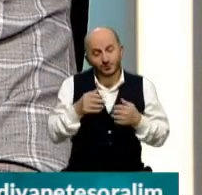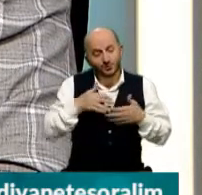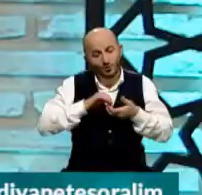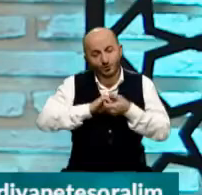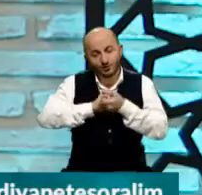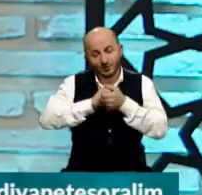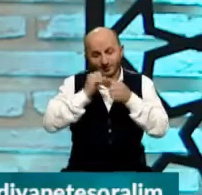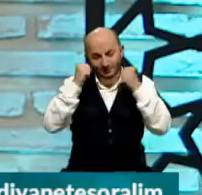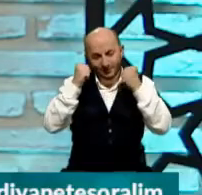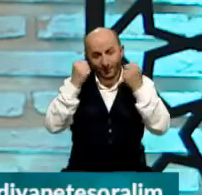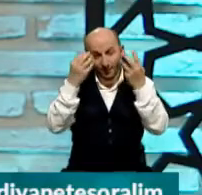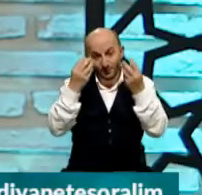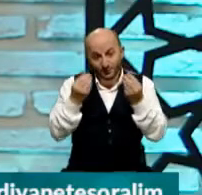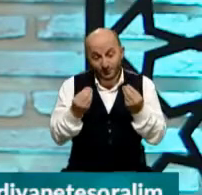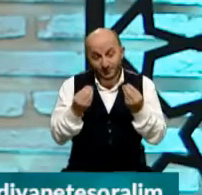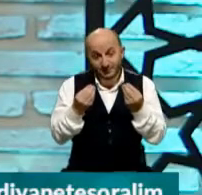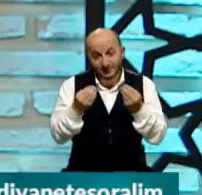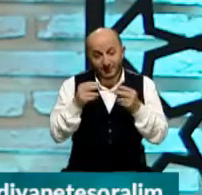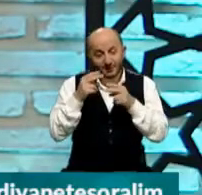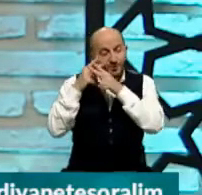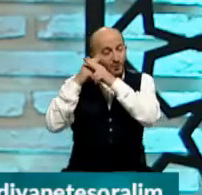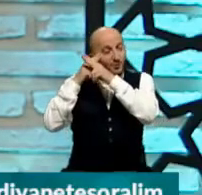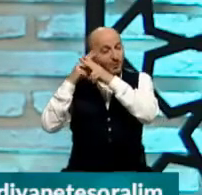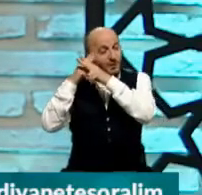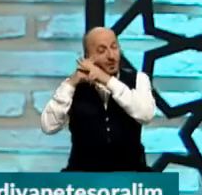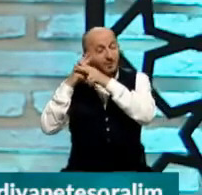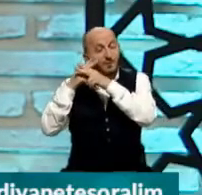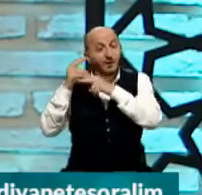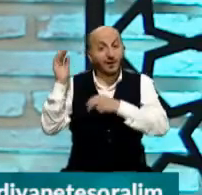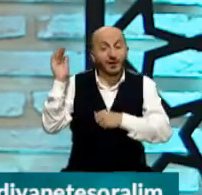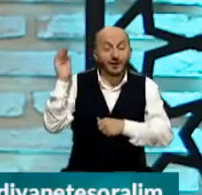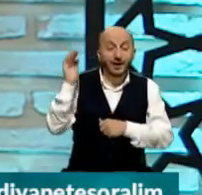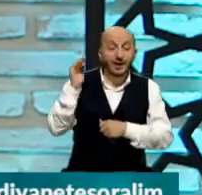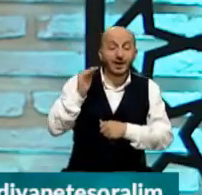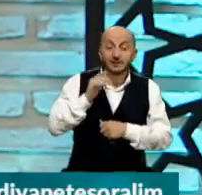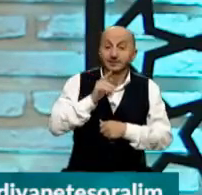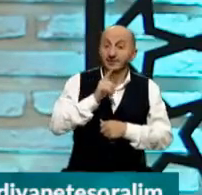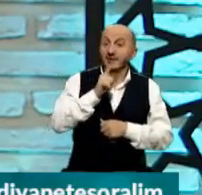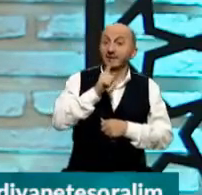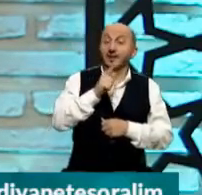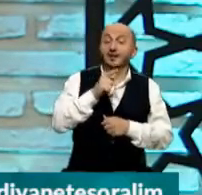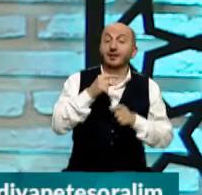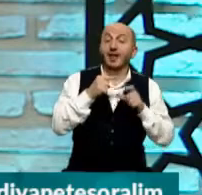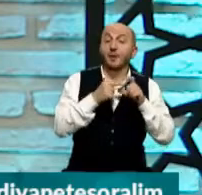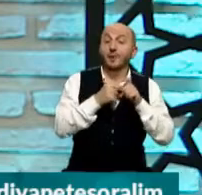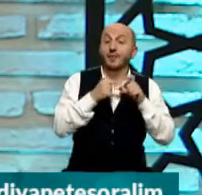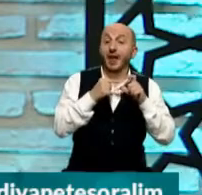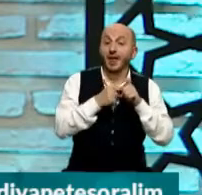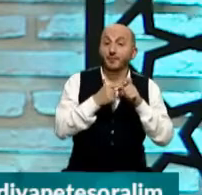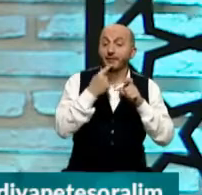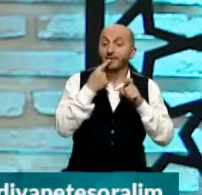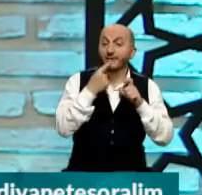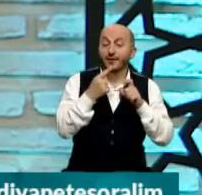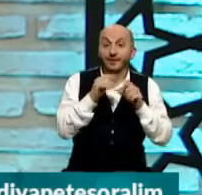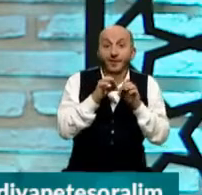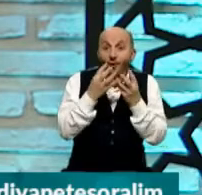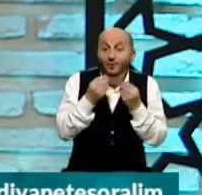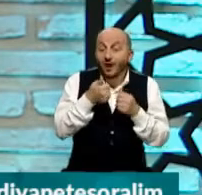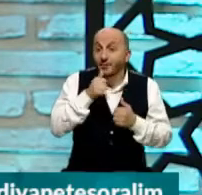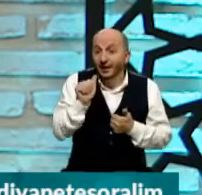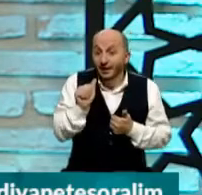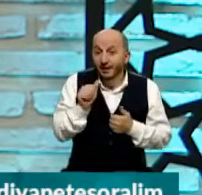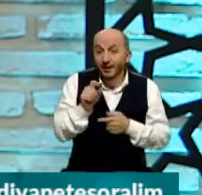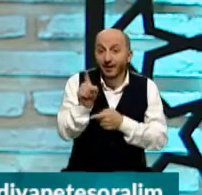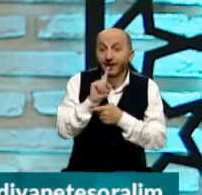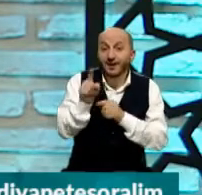olsun. Şöyle rüyama geldi. Seslendi bana Emine Emine diye. Ne oldu abi dedim.